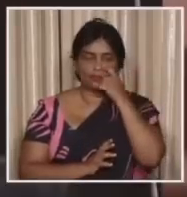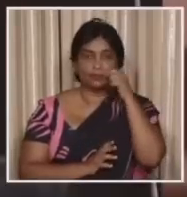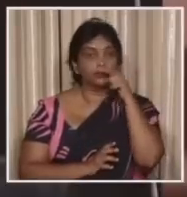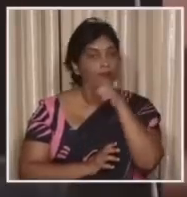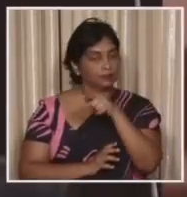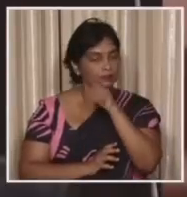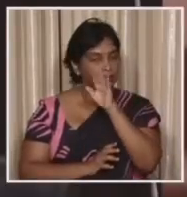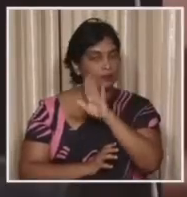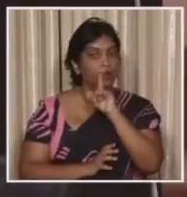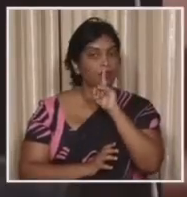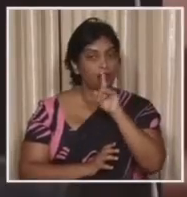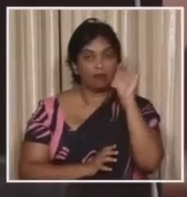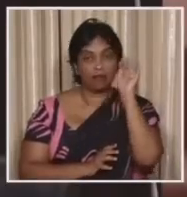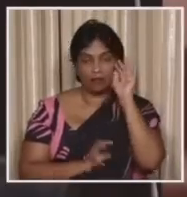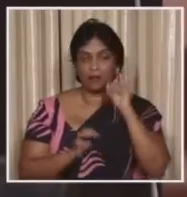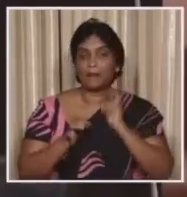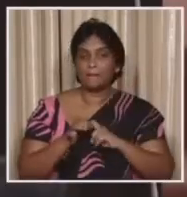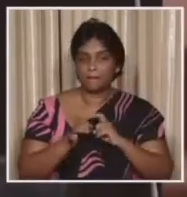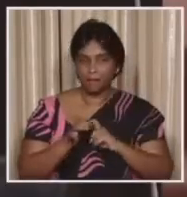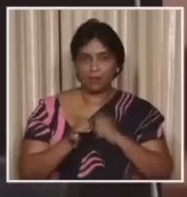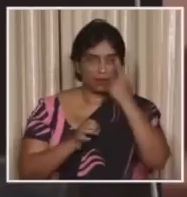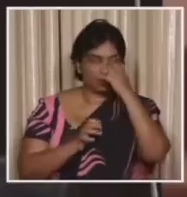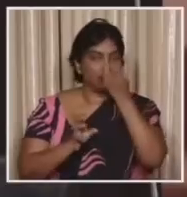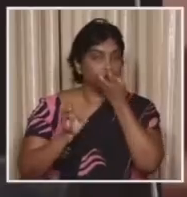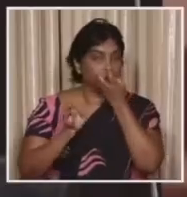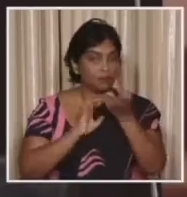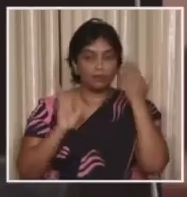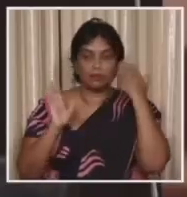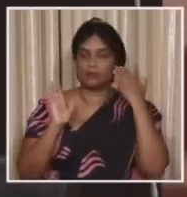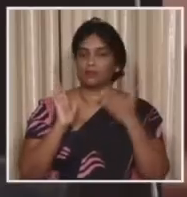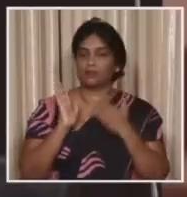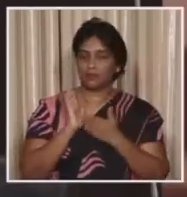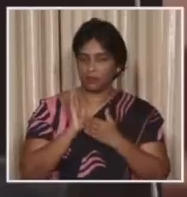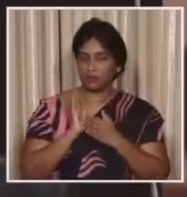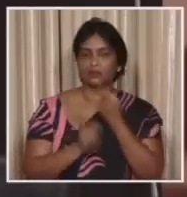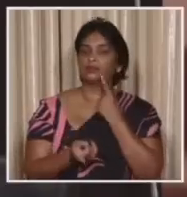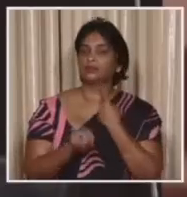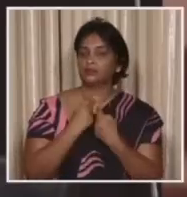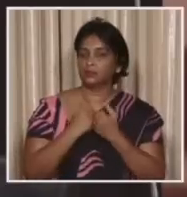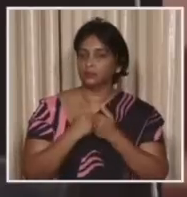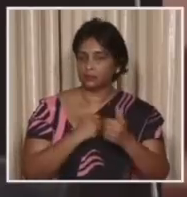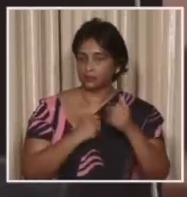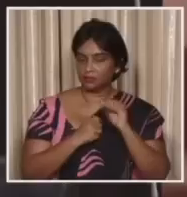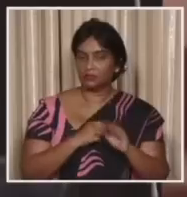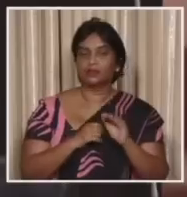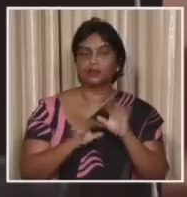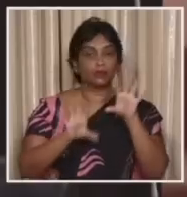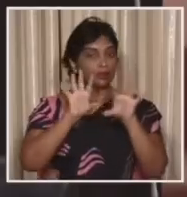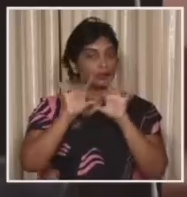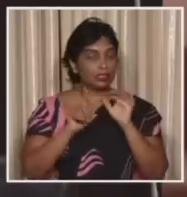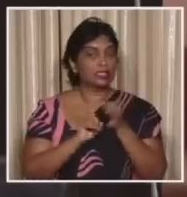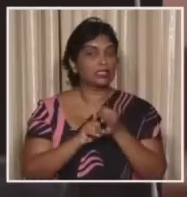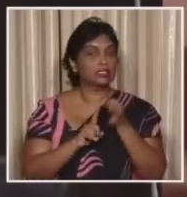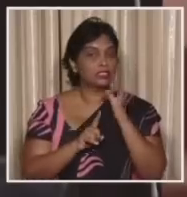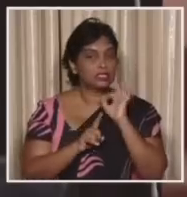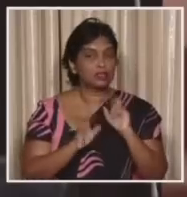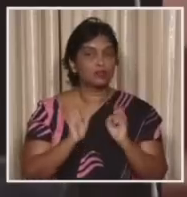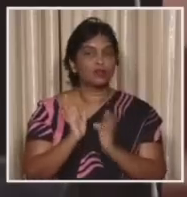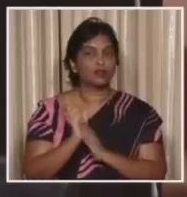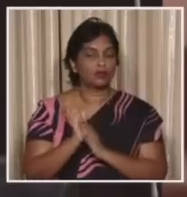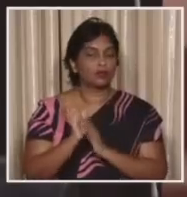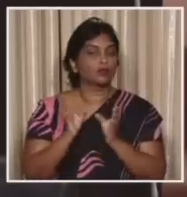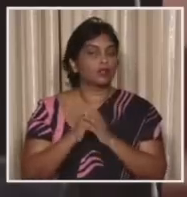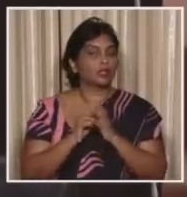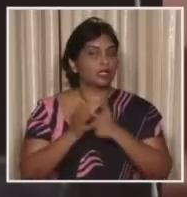metuma ahapu prasne tamai prasku pahari sambanding, vimarsane kiri masanda patkan lada jana dipati komision